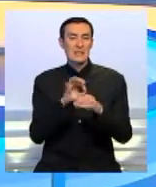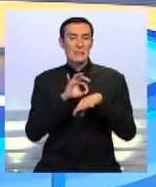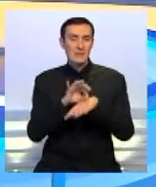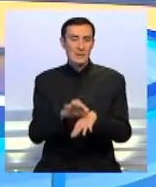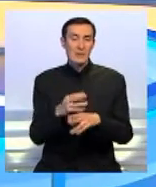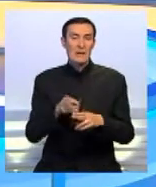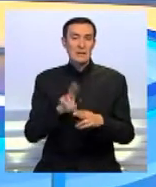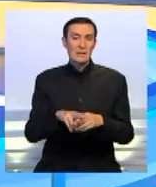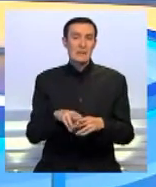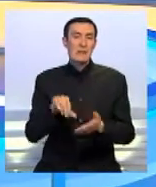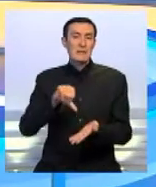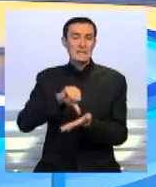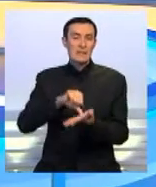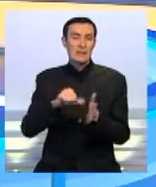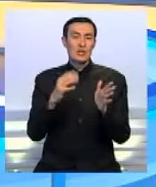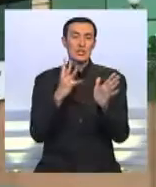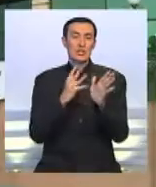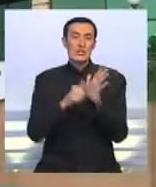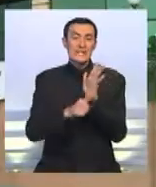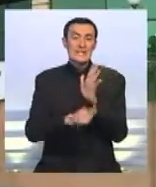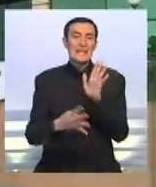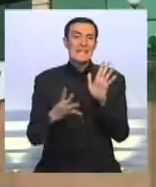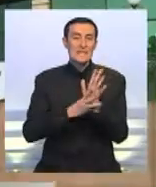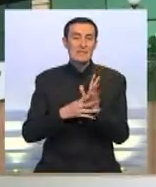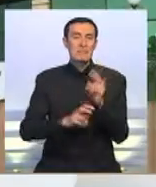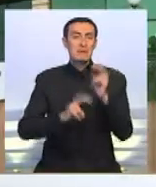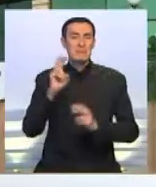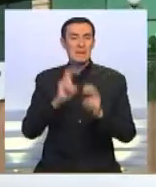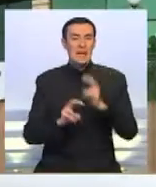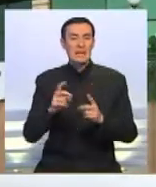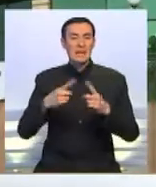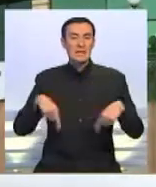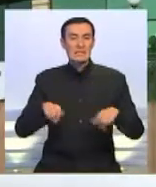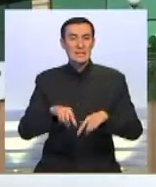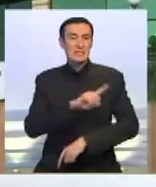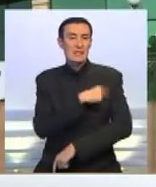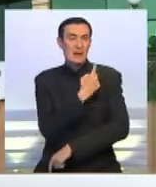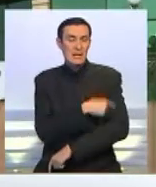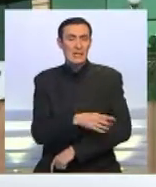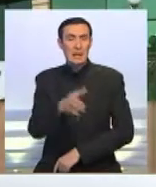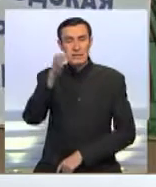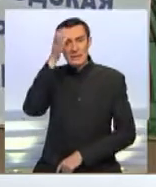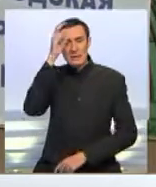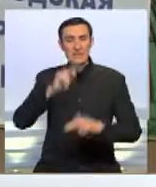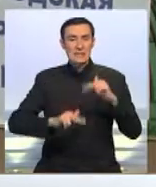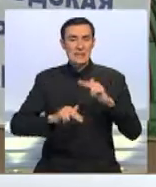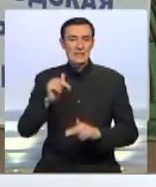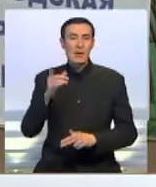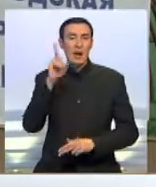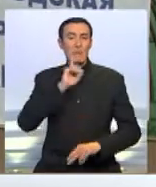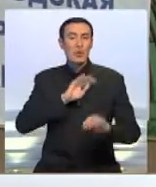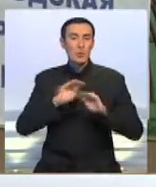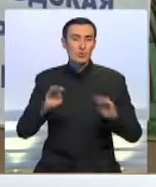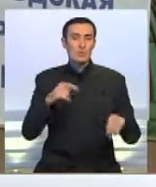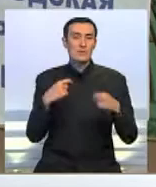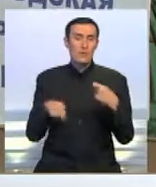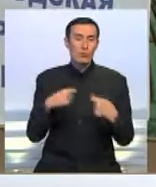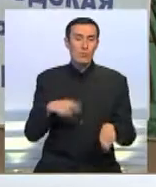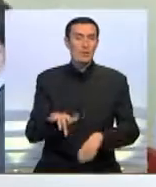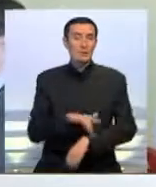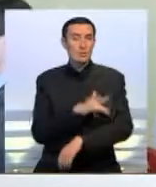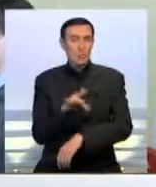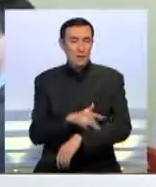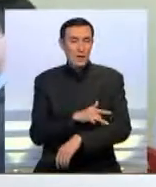этот раз вакансии представили 69 предприятий и организаций в сфере здравоохранения, образования, строительства, благоустройства, торговли и сферы